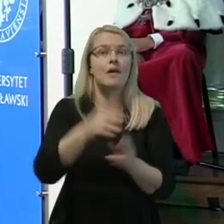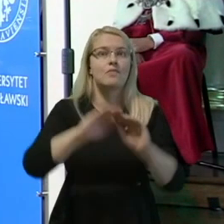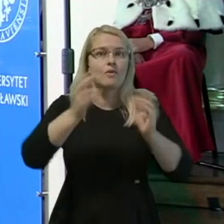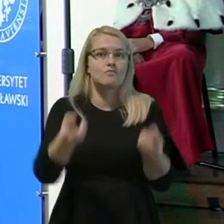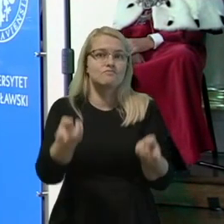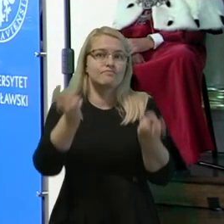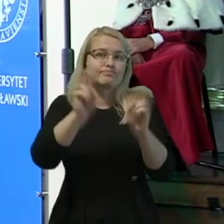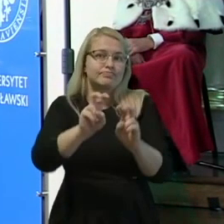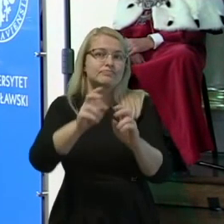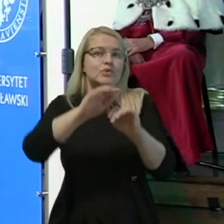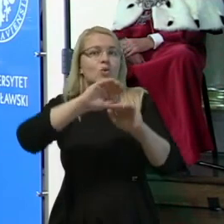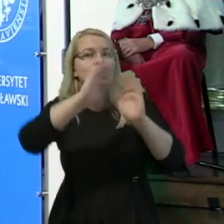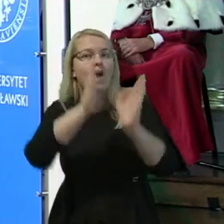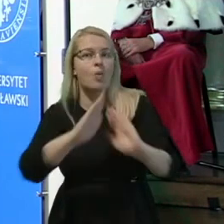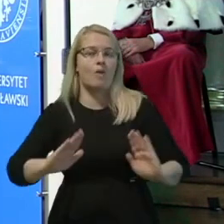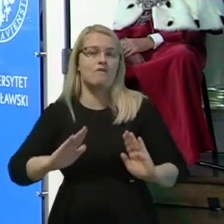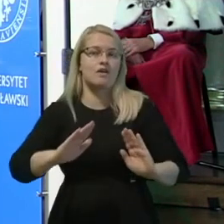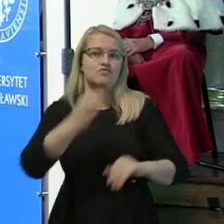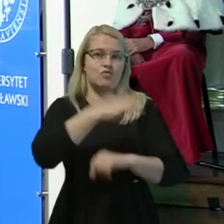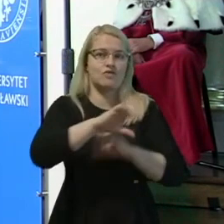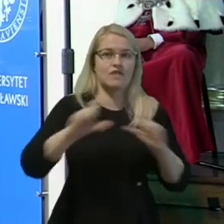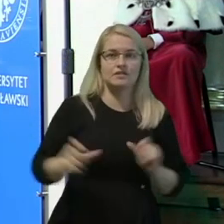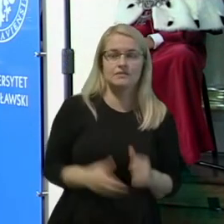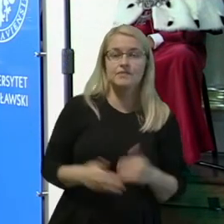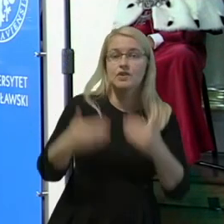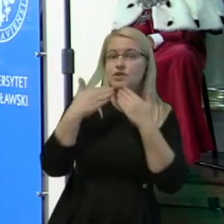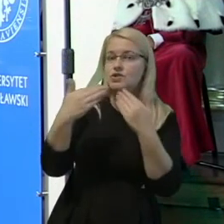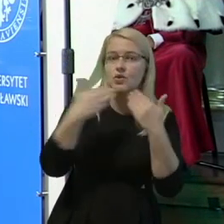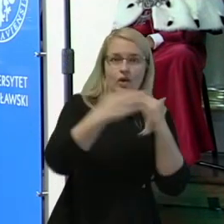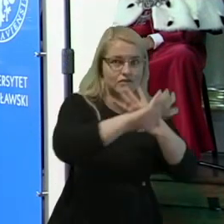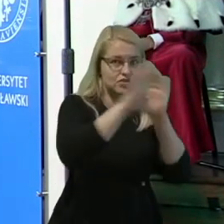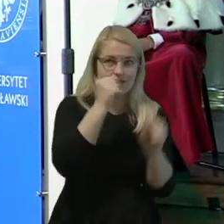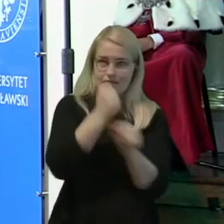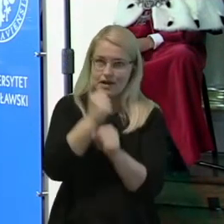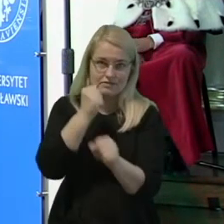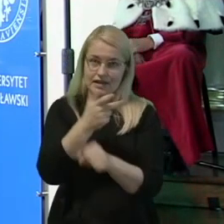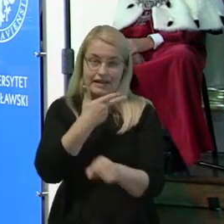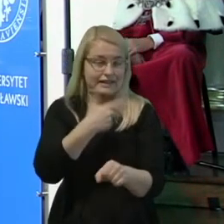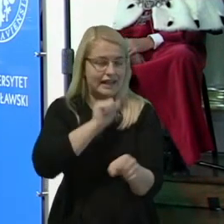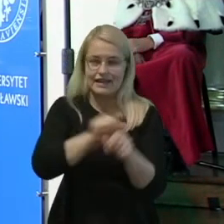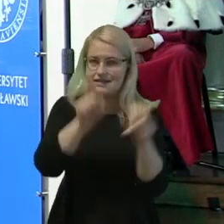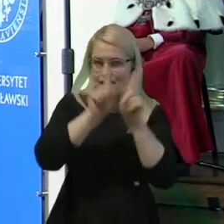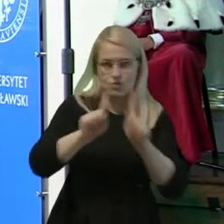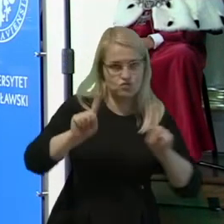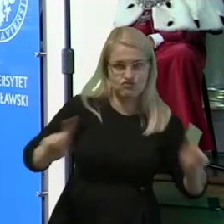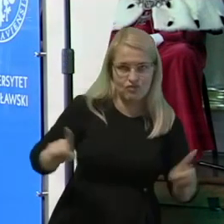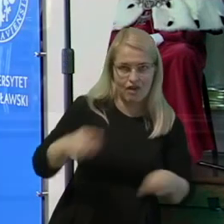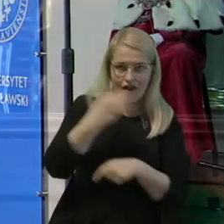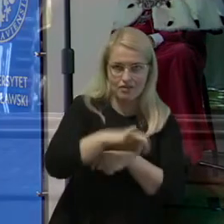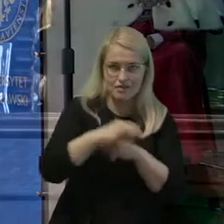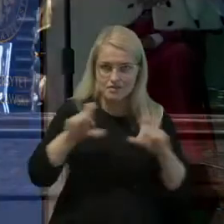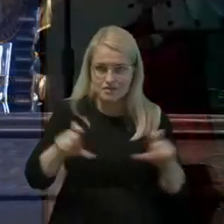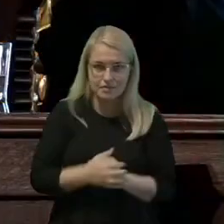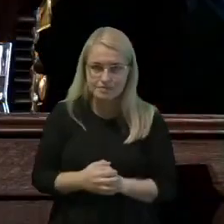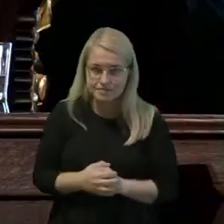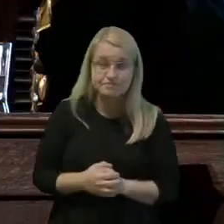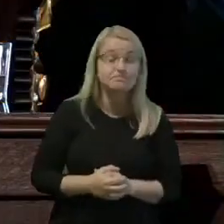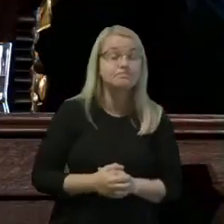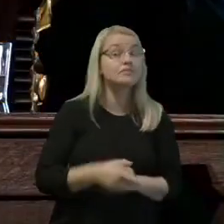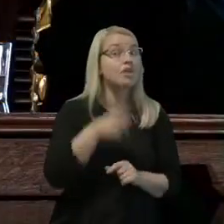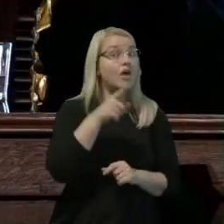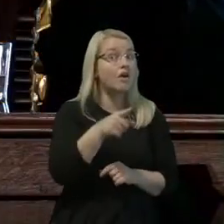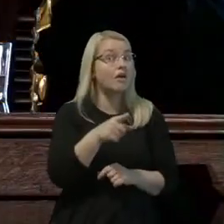w przyszłości. Dziękuję wszystkim pracownikom niebędącymi nauczycielami akademickimi, którzy dbają